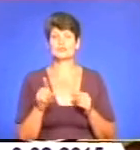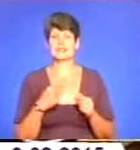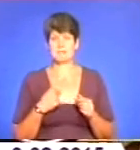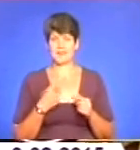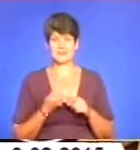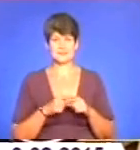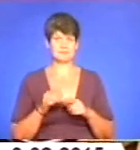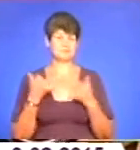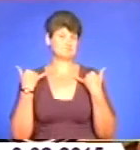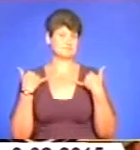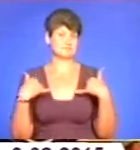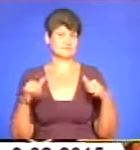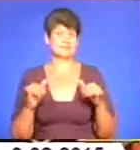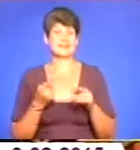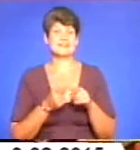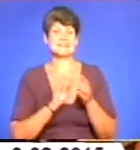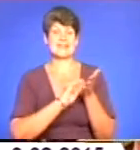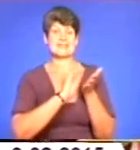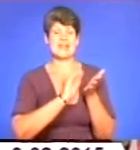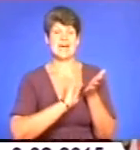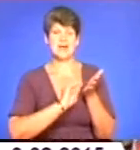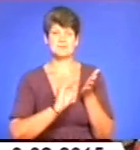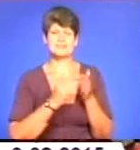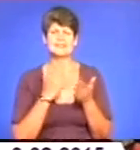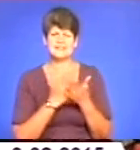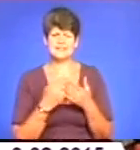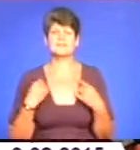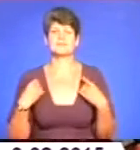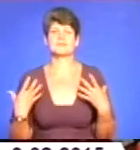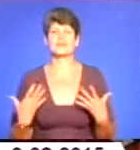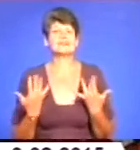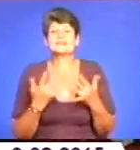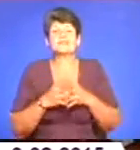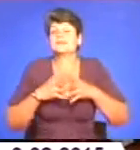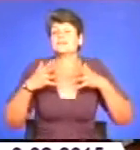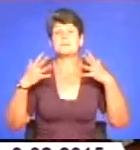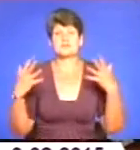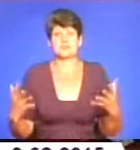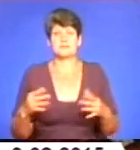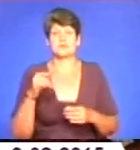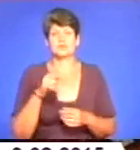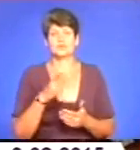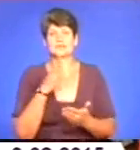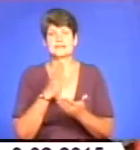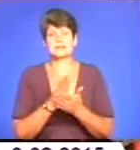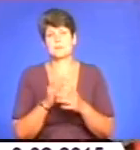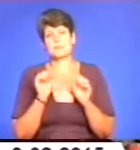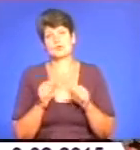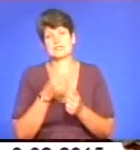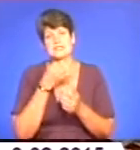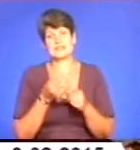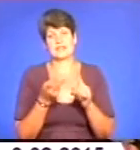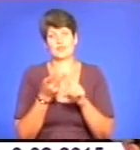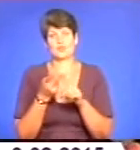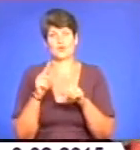дуже неочікувано. Ці написи. Дом зазвичай є свято, але не настільки масштабно. Тут є, можна сказати, другі